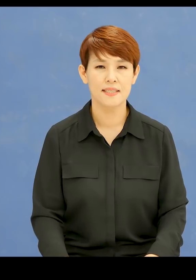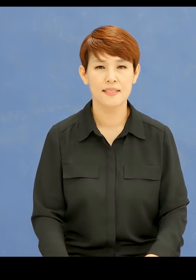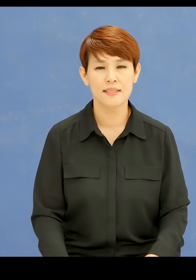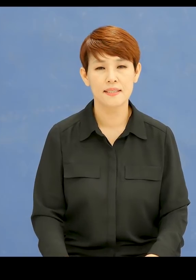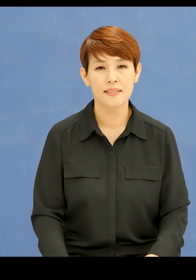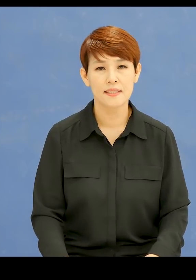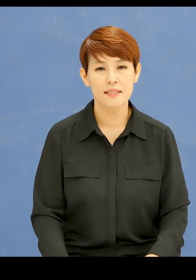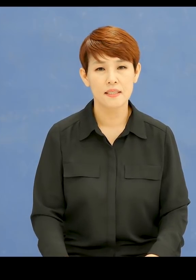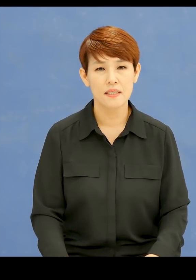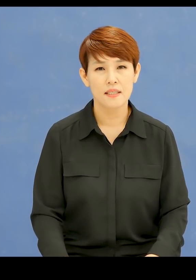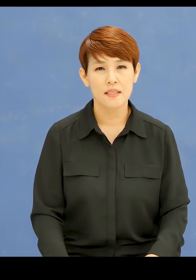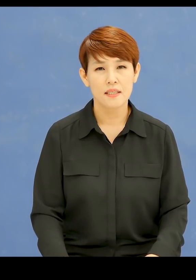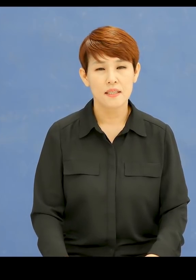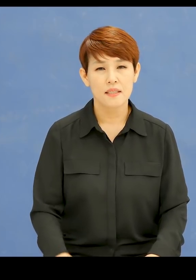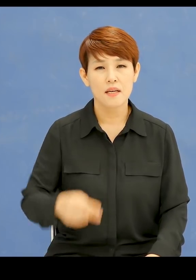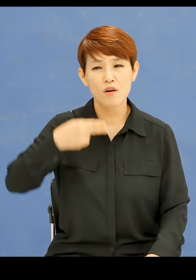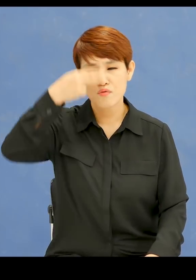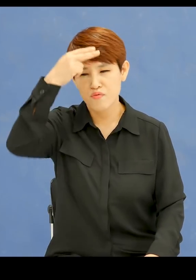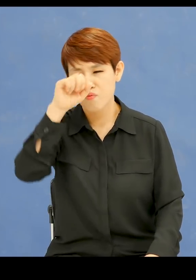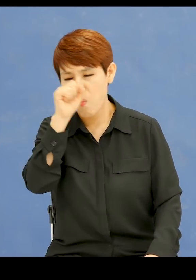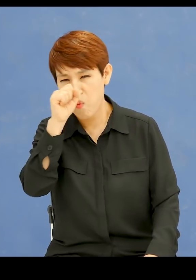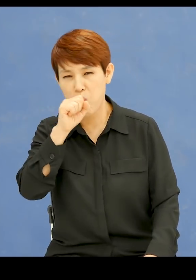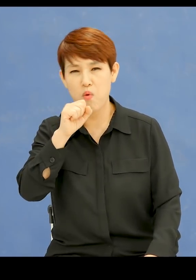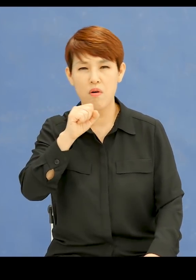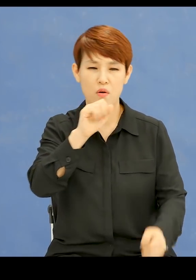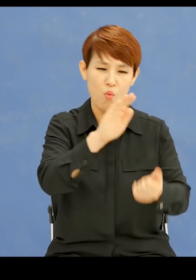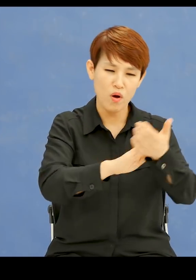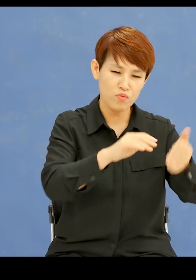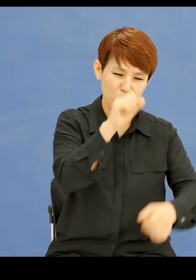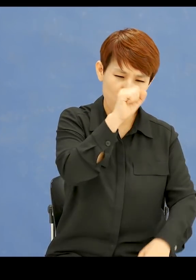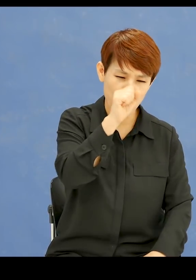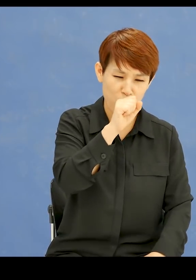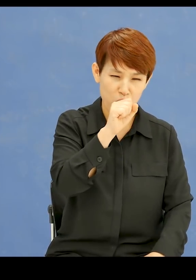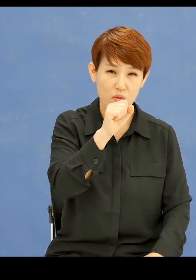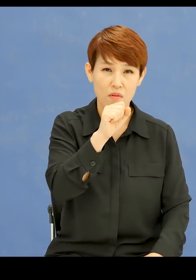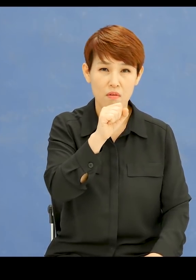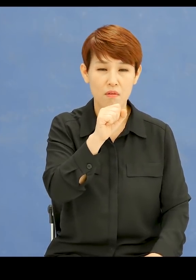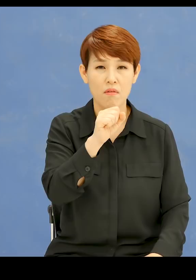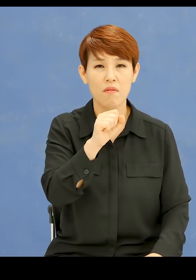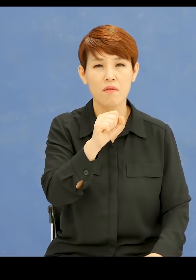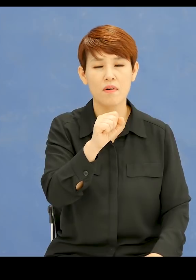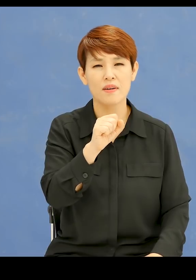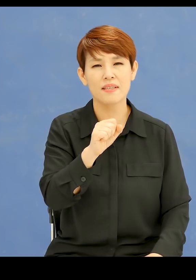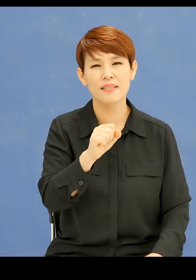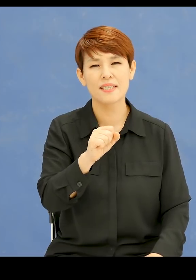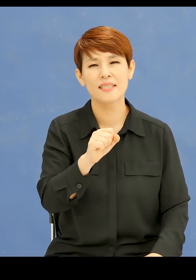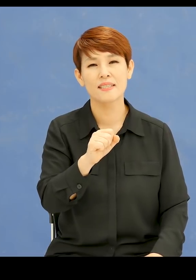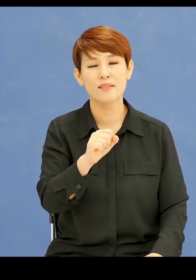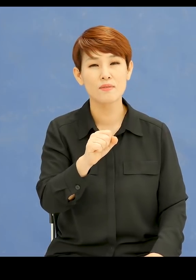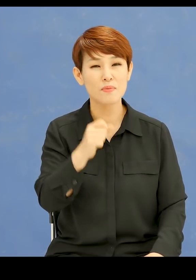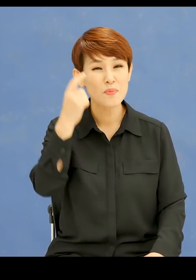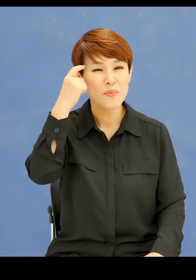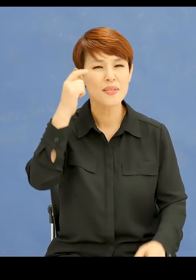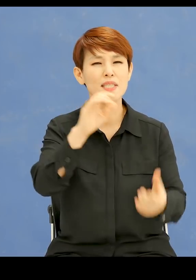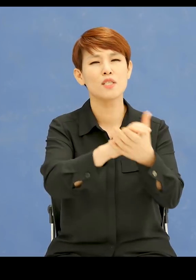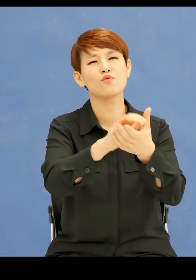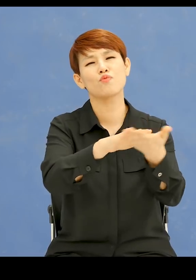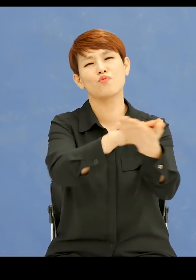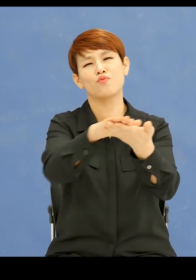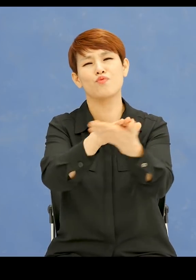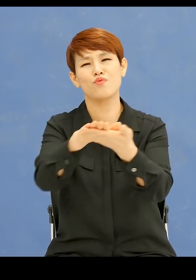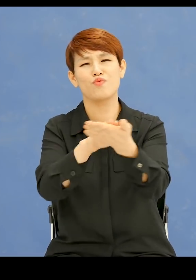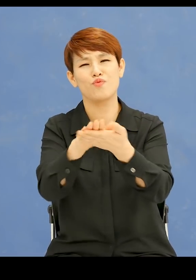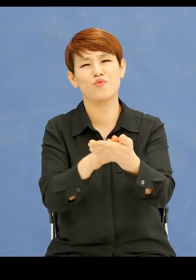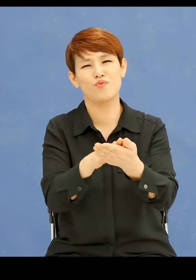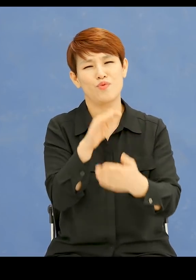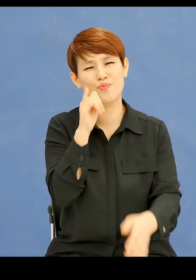좋아하셨고. 근데 단순히 뭐 술을 좋아하시고 하투를 좋아하셨다기보다는 친구들이랑 어울리는 거를 좋아하셨던 것 같아요. 심적으로 또 많이